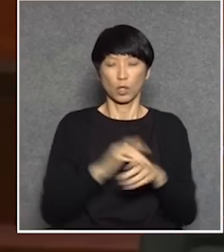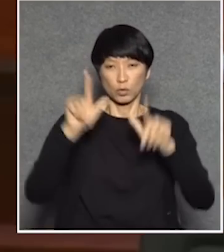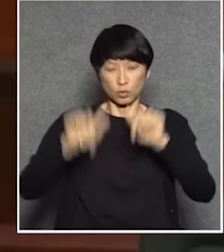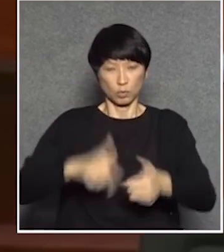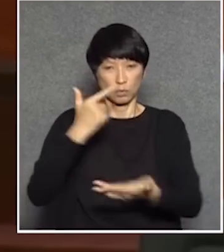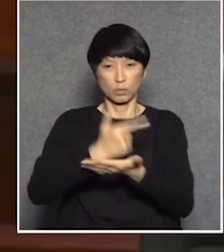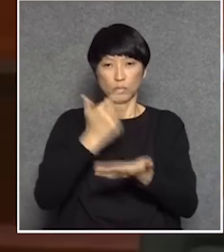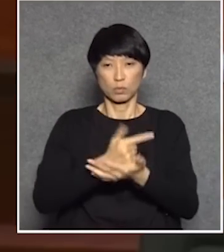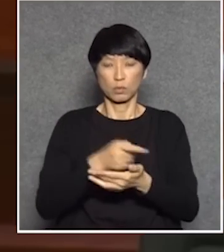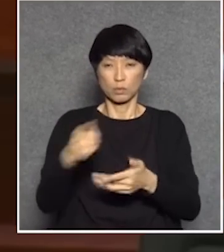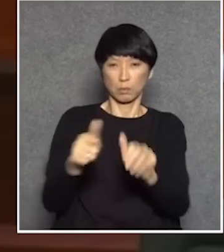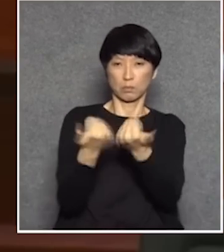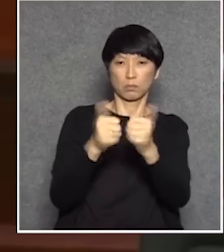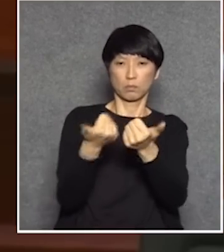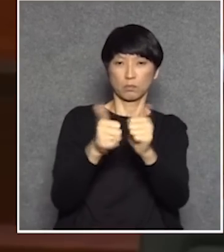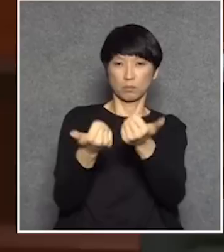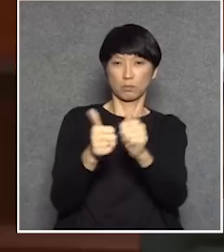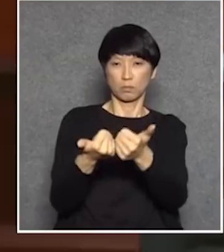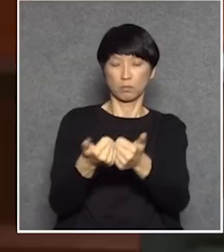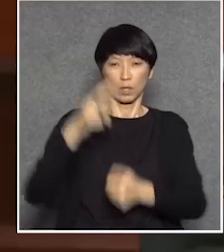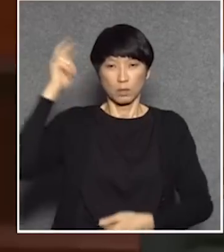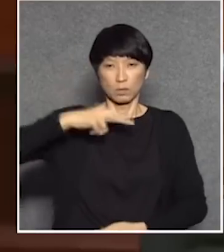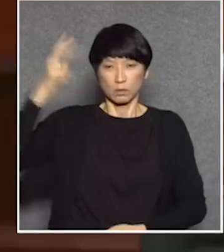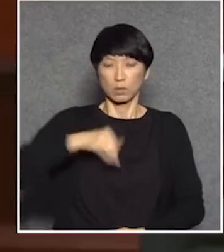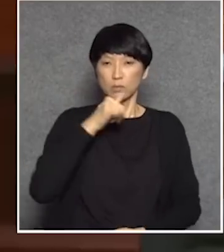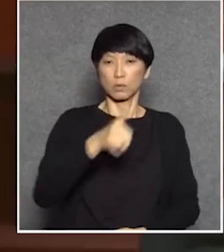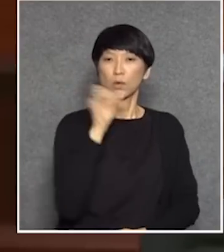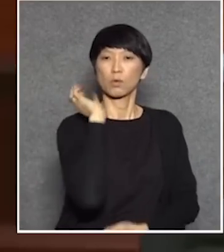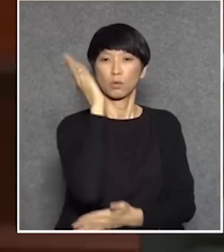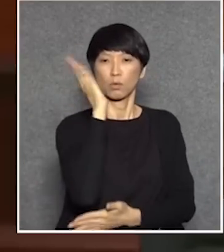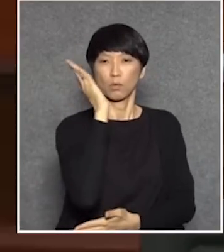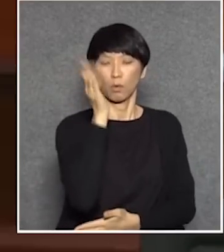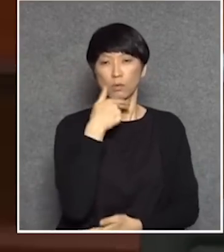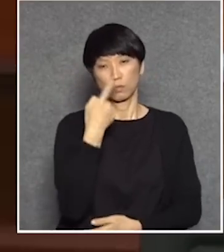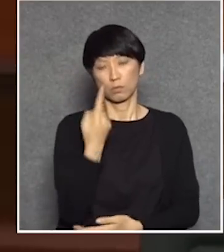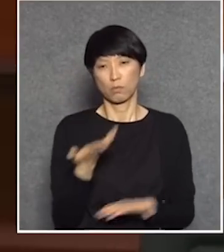都冇人識你，係咪？你日日出嚟講嘢㗎啦，已經。喂，一